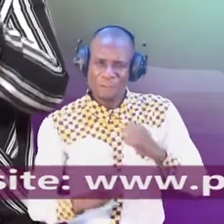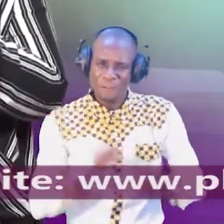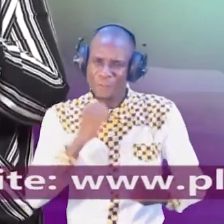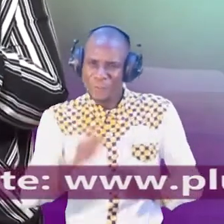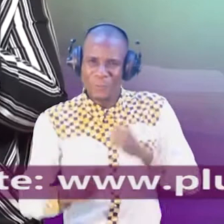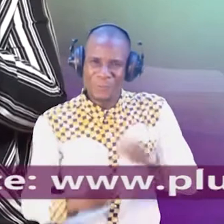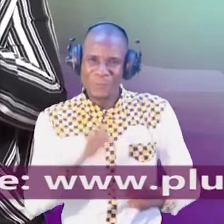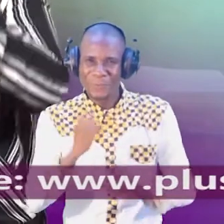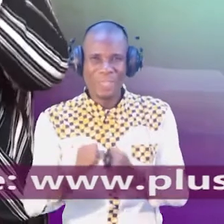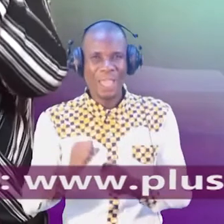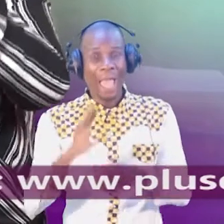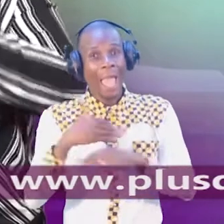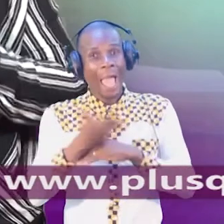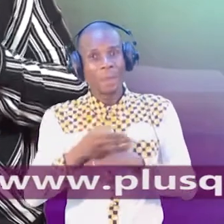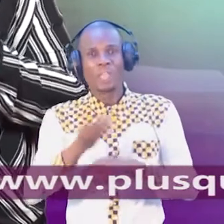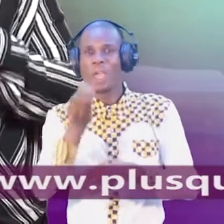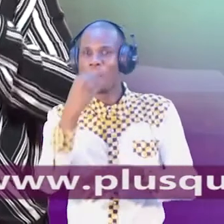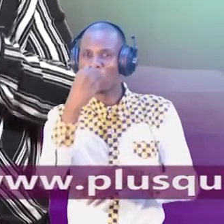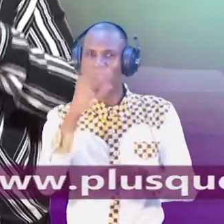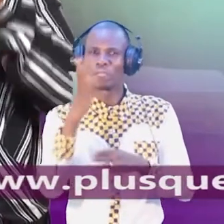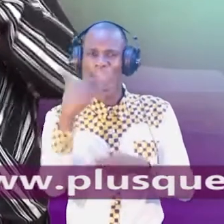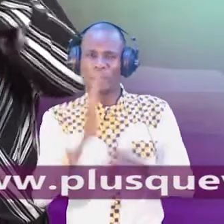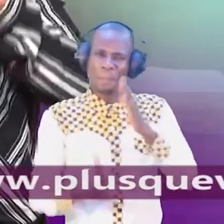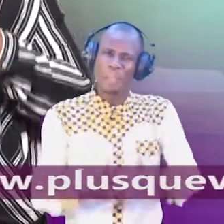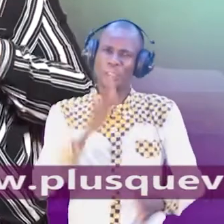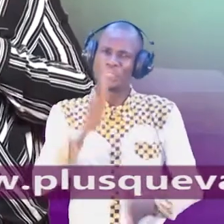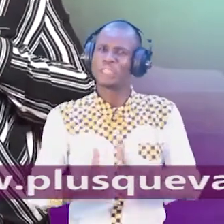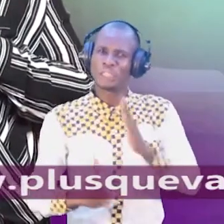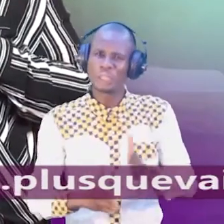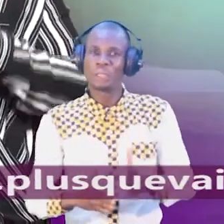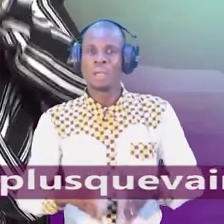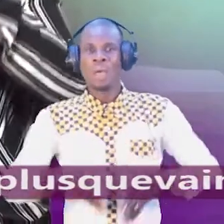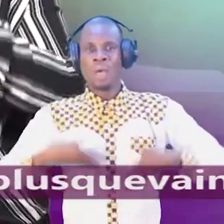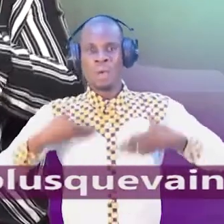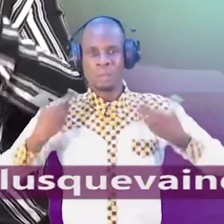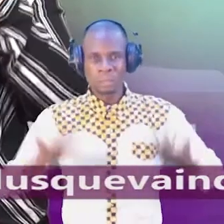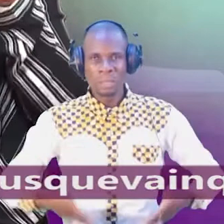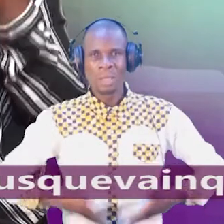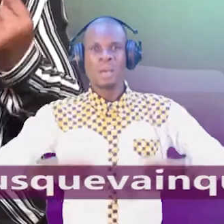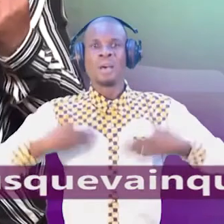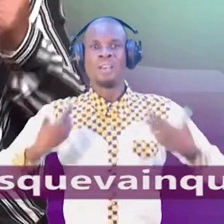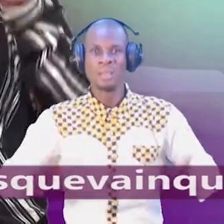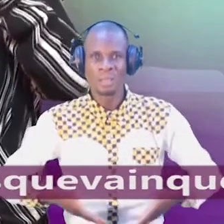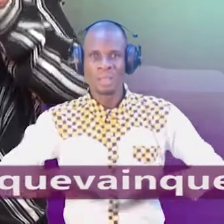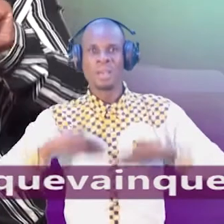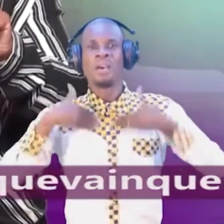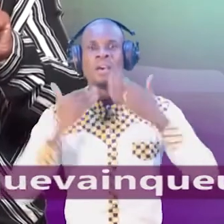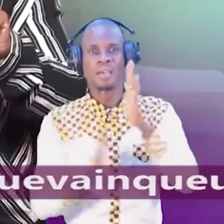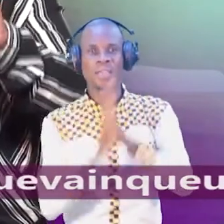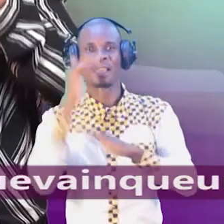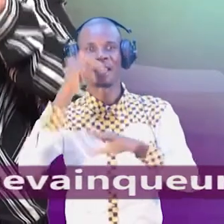Ya mitano ezali ete esengeli kolia na mikolo mitano ezali kolanda lia mingi